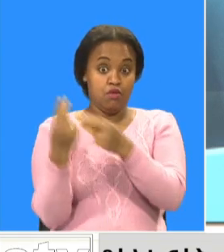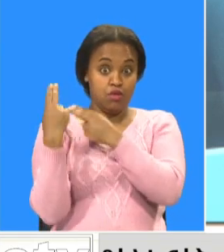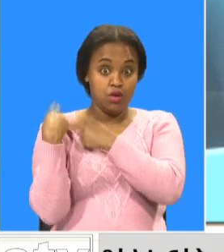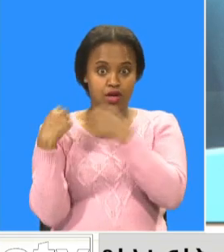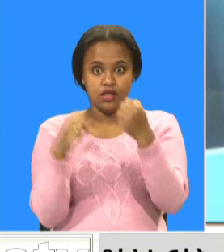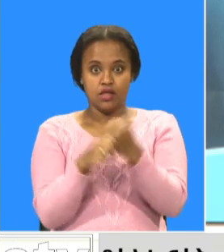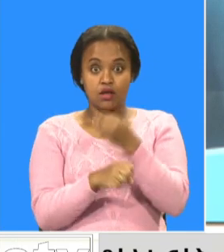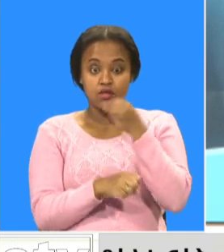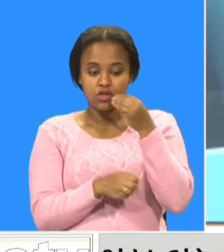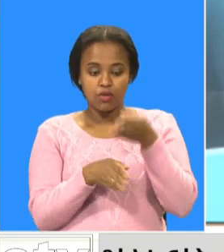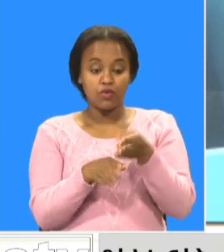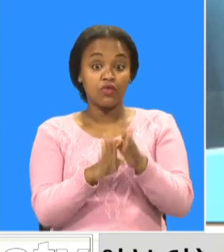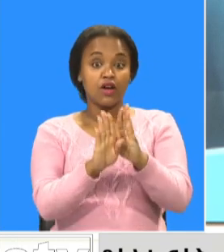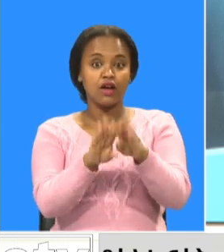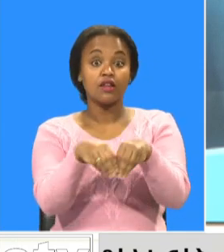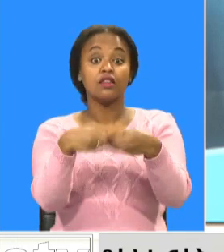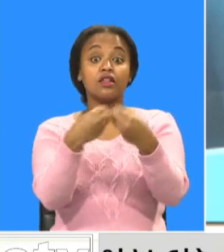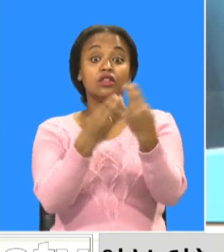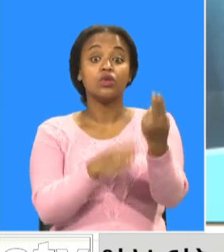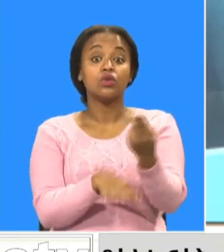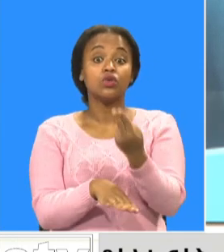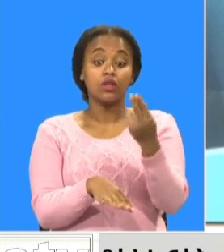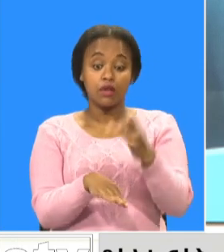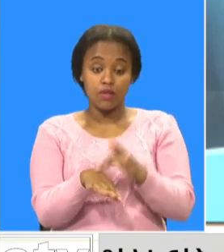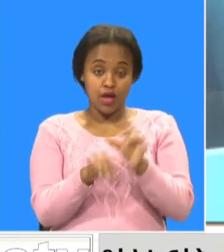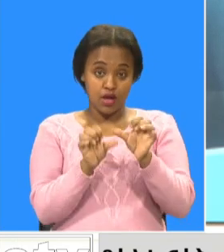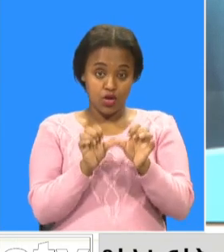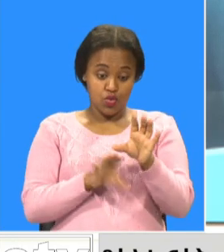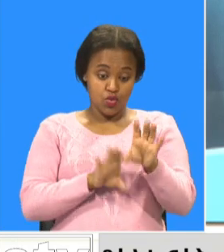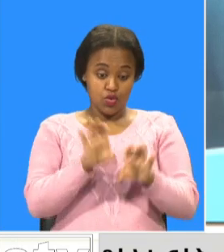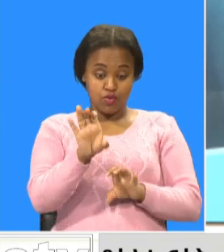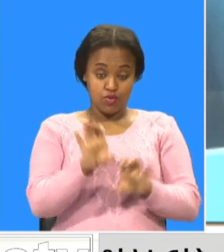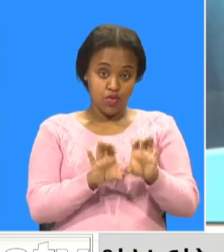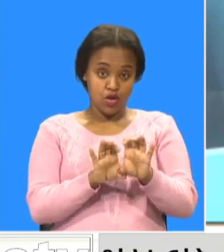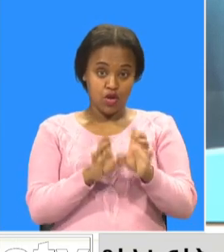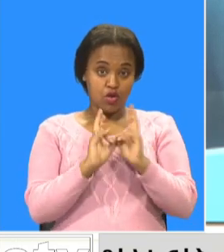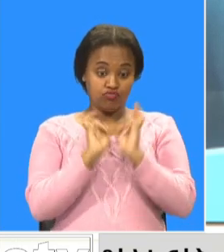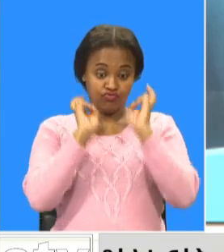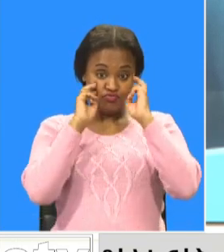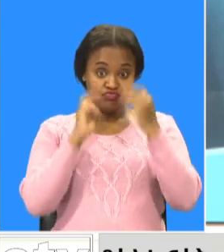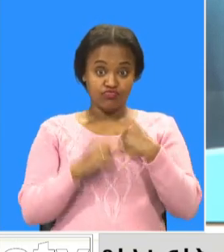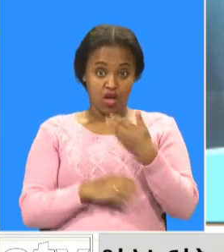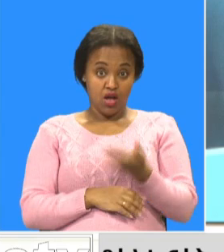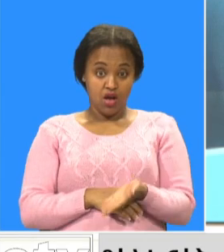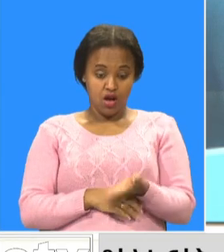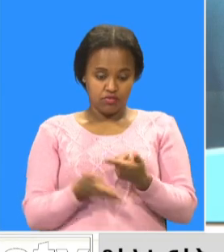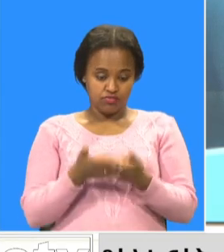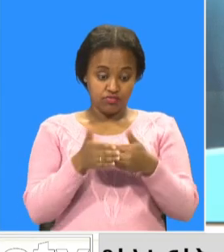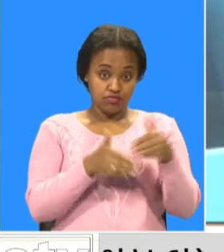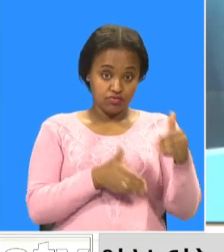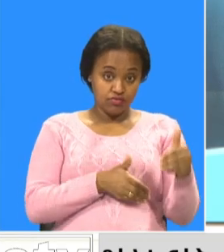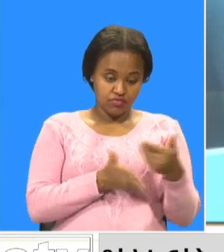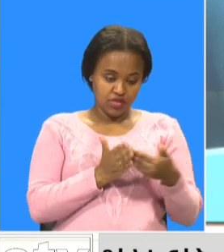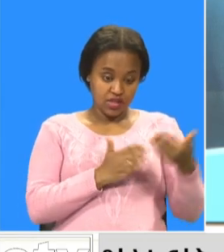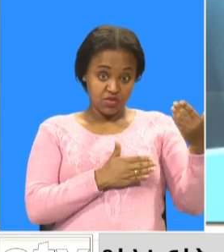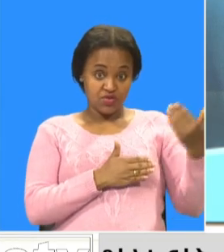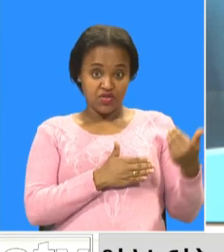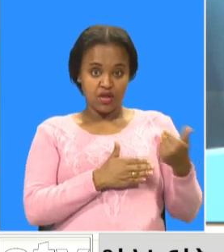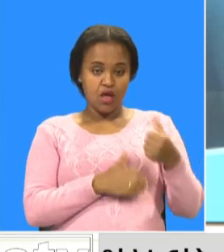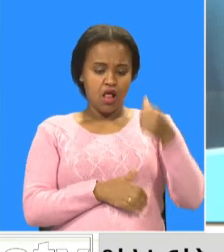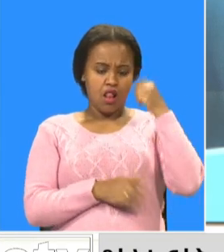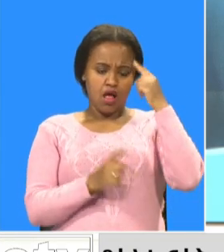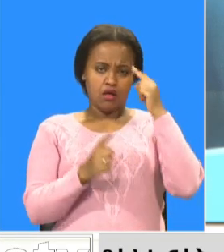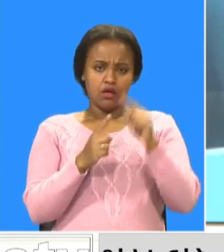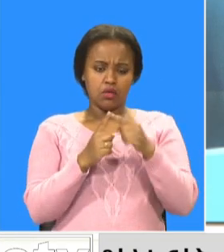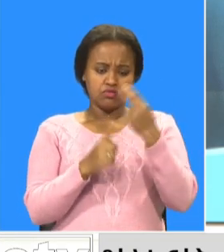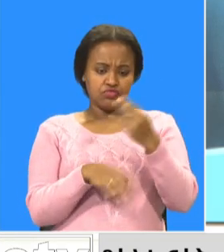በባለስልጣን መስሪያ ቤቱም ፍቃድ ተሰጥቷቸው ጥቅም ላይ እንዲውሉ የሚደረጉ ማስኮች አሉ። ከዛ ውጪም ደግሞ ከዚህ በፊት ለሌላ